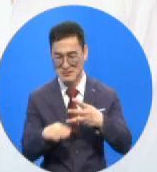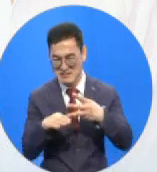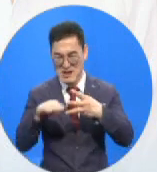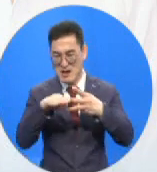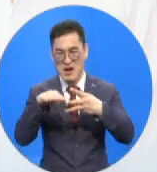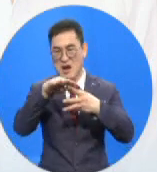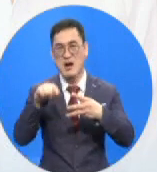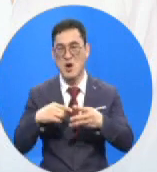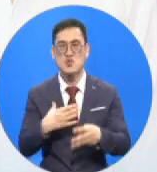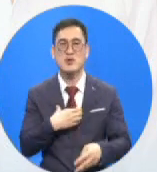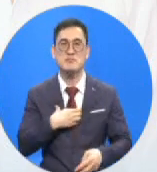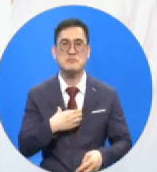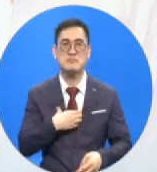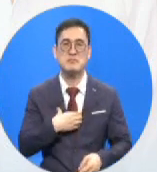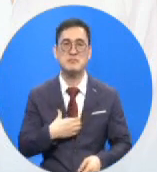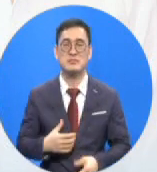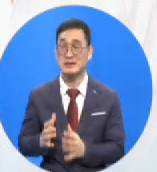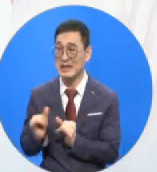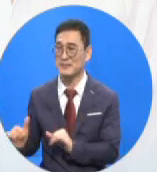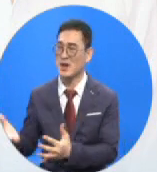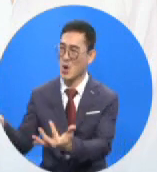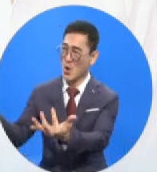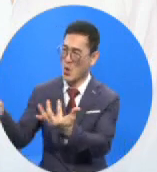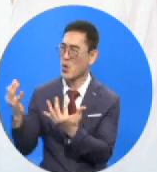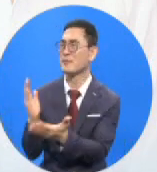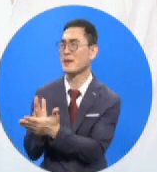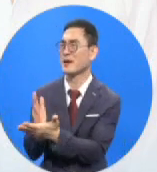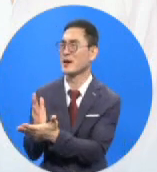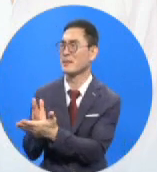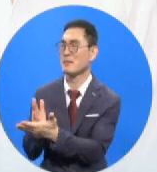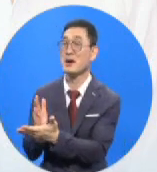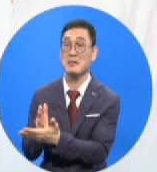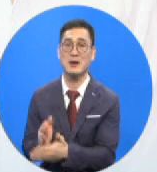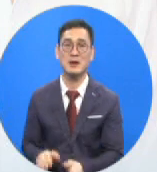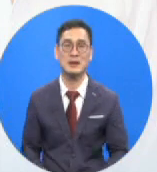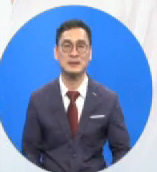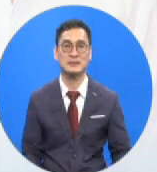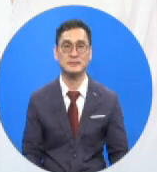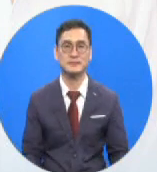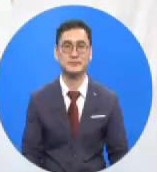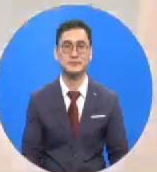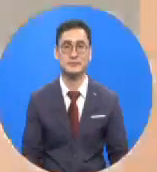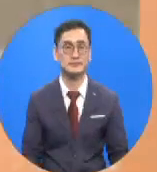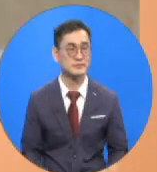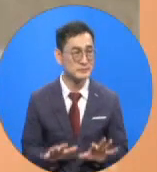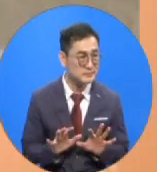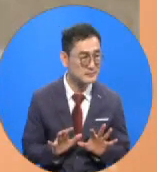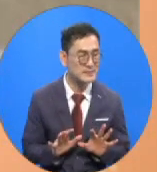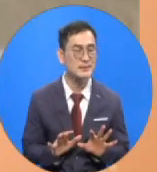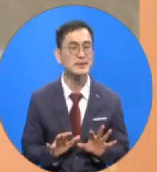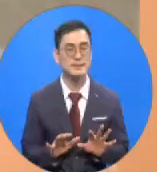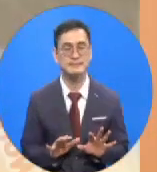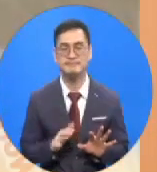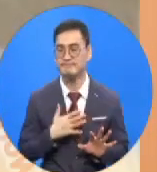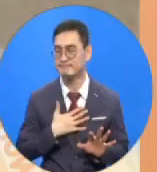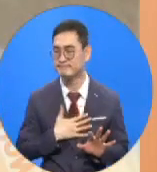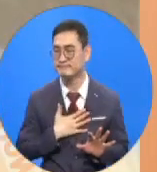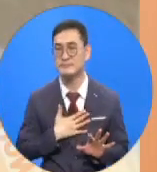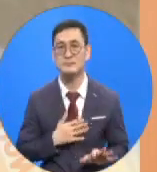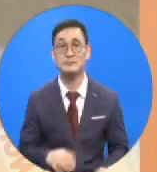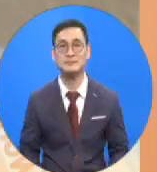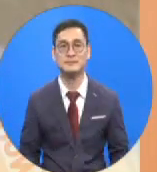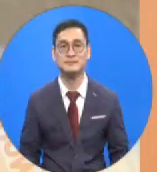예 사이에 특히 이제 아마 팬들 께서 오신 알도록 앱 부탁을 하는 것입니다 뭐 펜도 또 아마 그런데 동조하는 걸 거에요 그래서 아마 일단